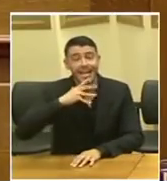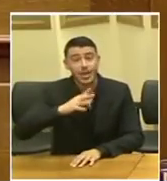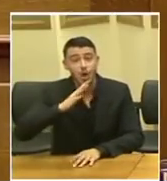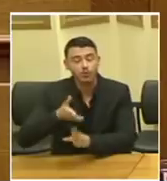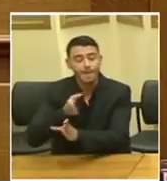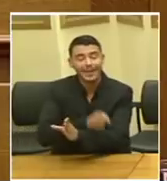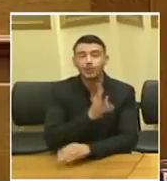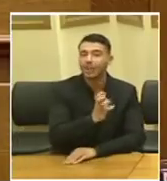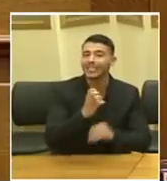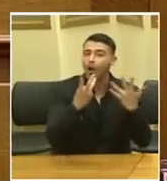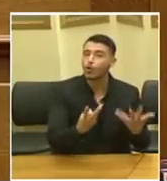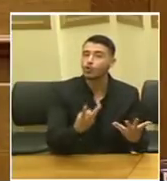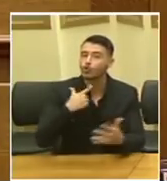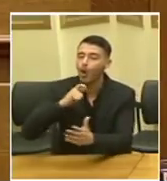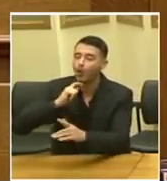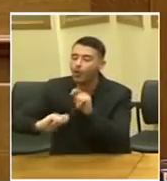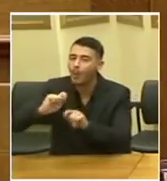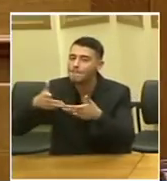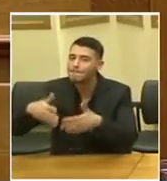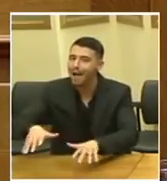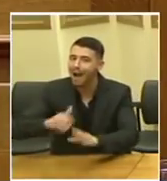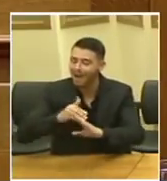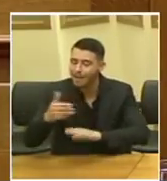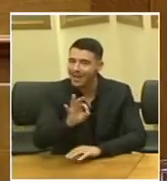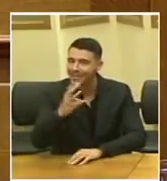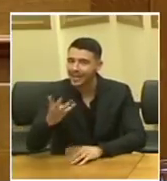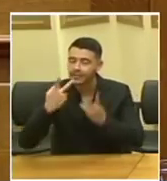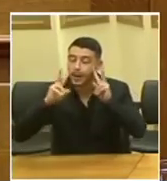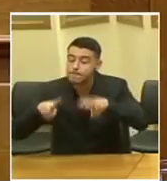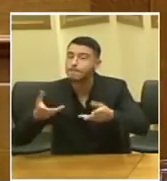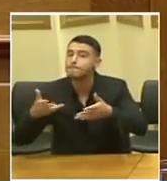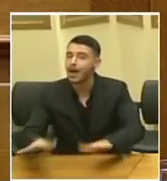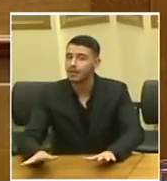γλώσσα αυτή αναγνωρίστηκε. Ήσυχα, κυρία Βούλτεψη, παρακαλώ. Και